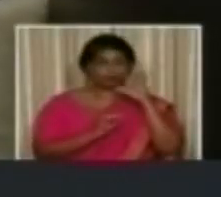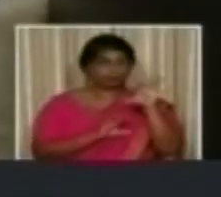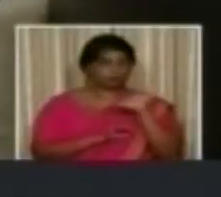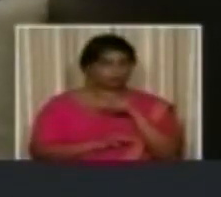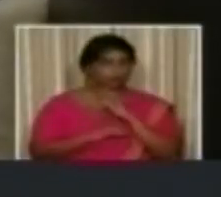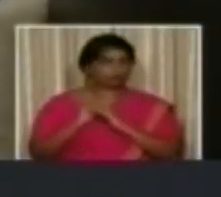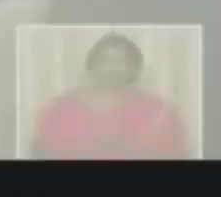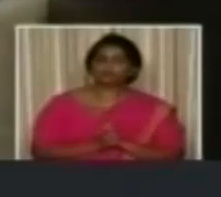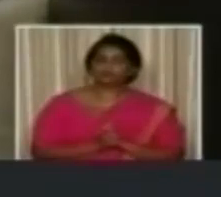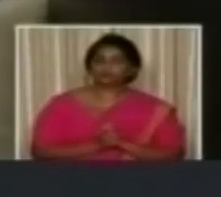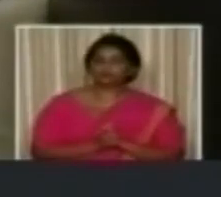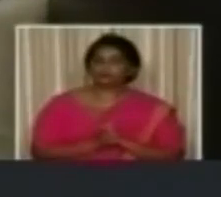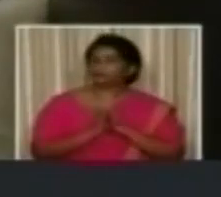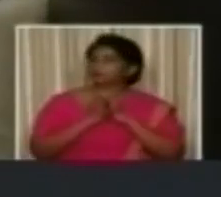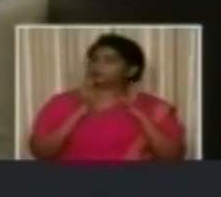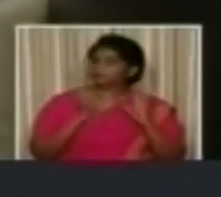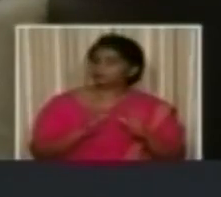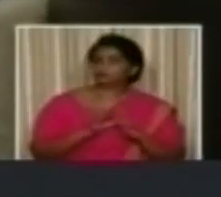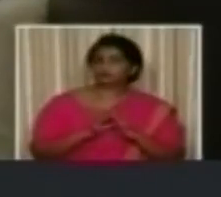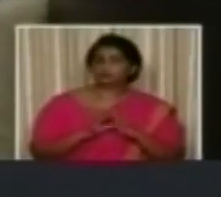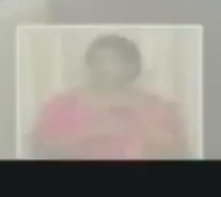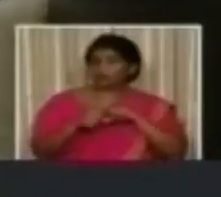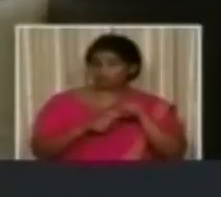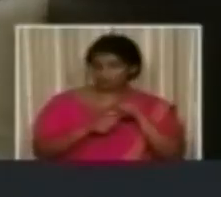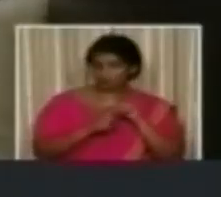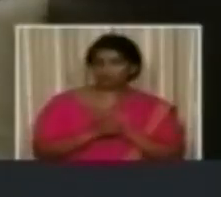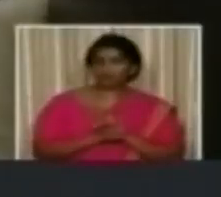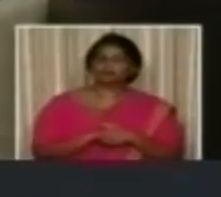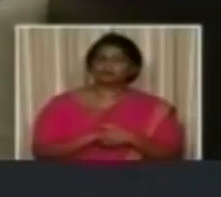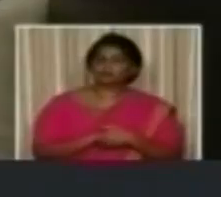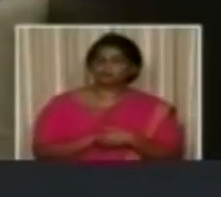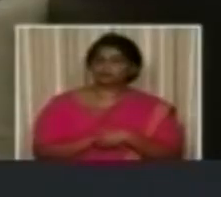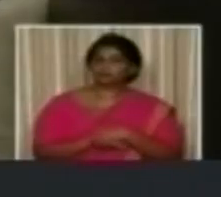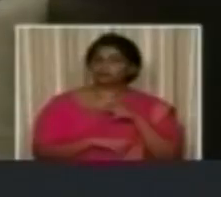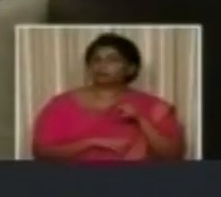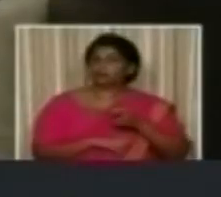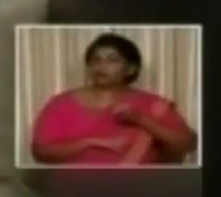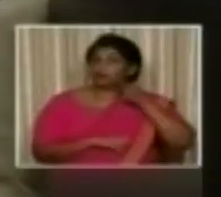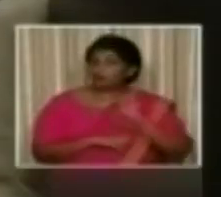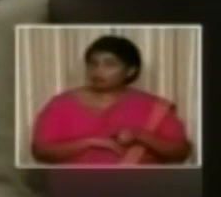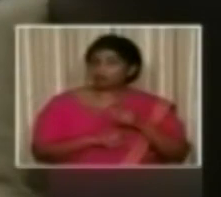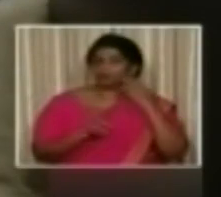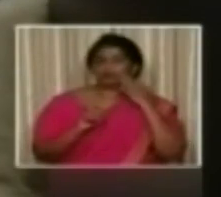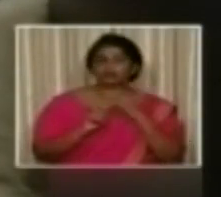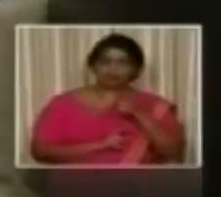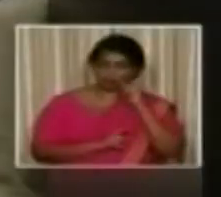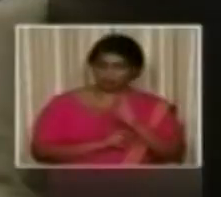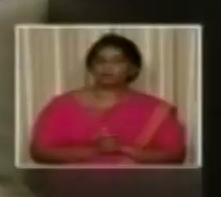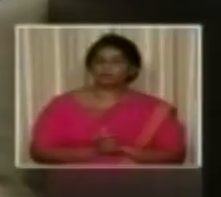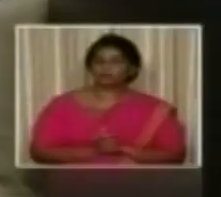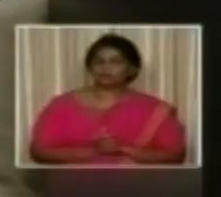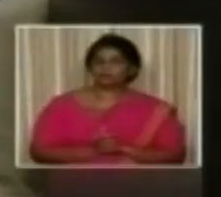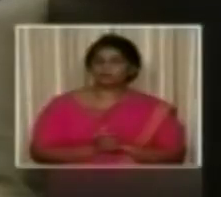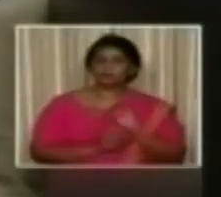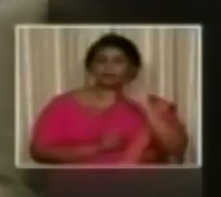போலீஸ் மா அதிபரை நியமிக்கும் செயற்பாட்டின் போது யாப்பு சபையின் நடவடிக்கைகள் தொடர்பில் பல்வேறு விமர்சனங்கள் எழுந்தன. இவை உண்மையானவை. எனினும்